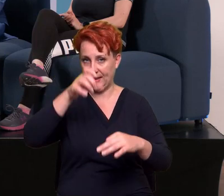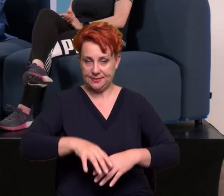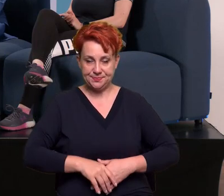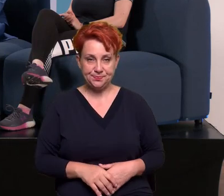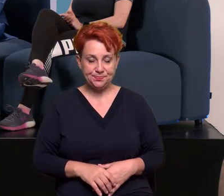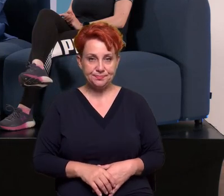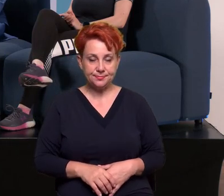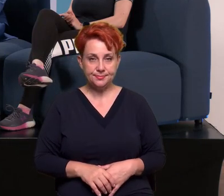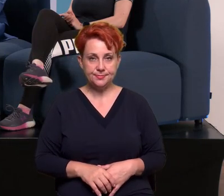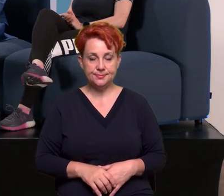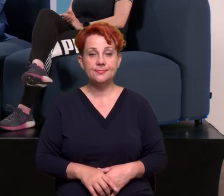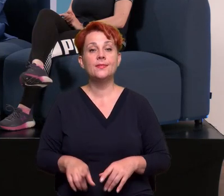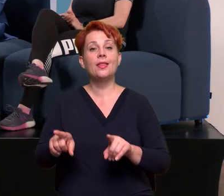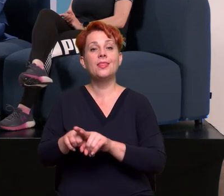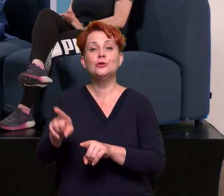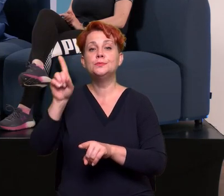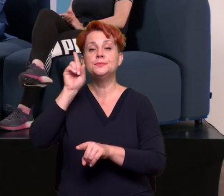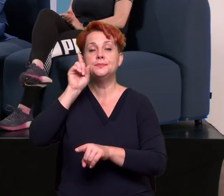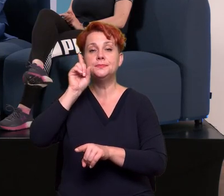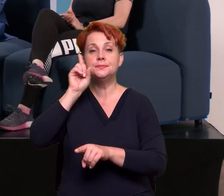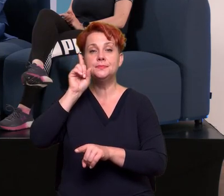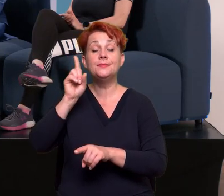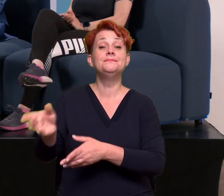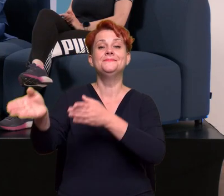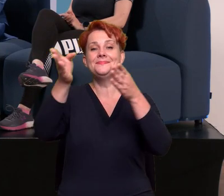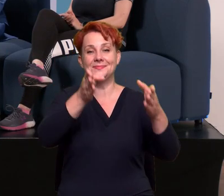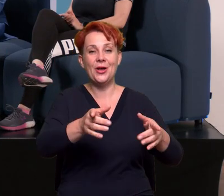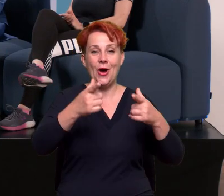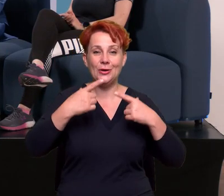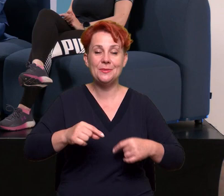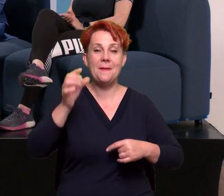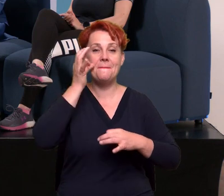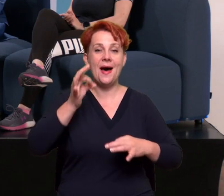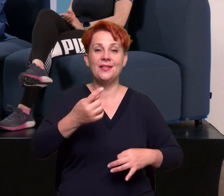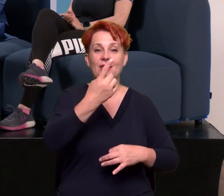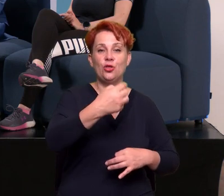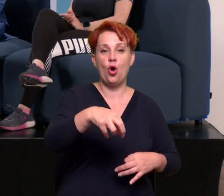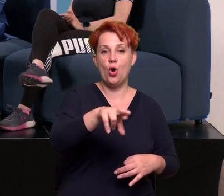Jest również z nami pani doktor